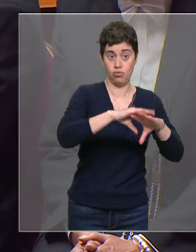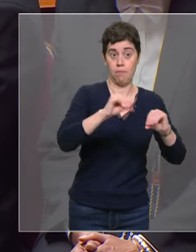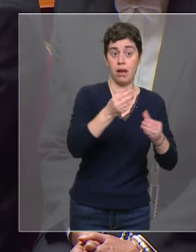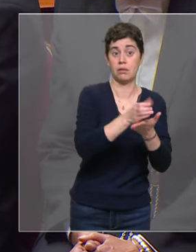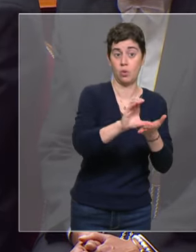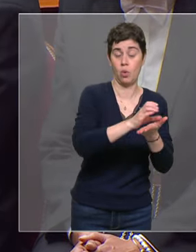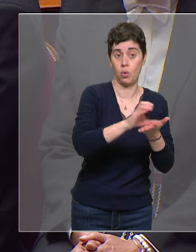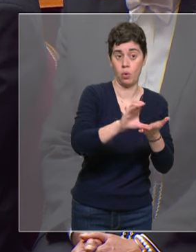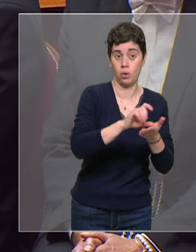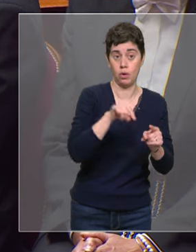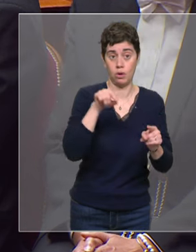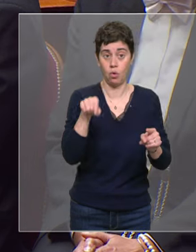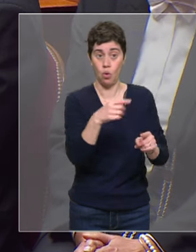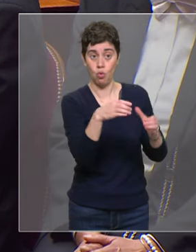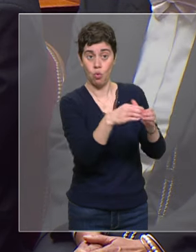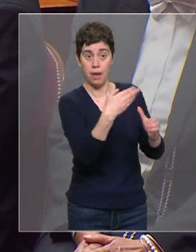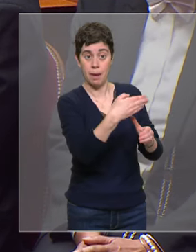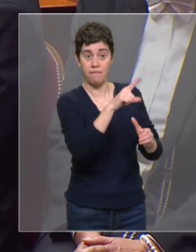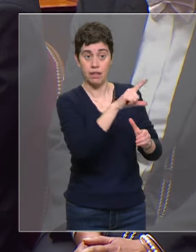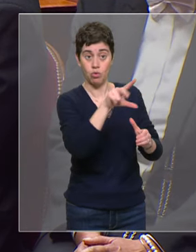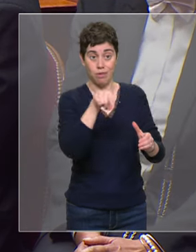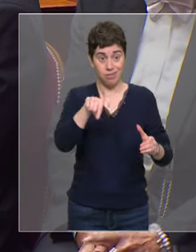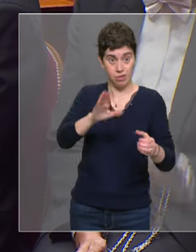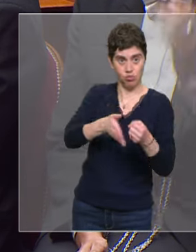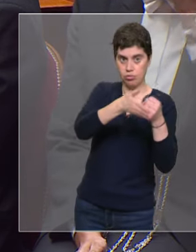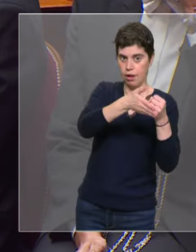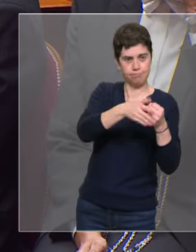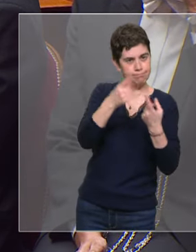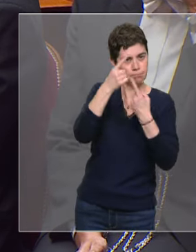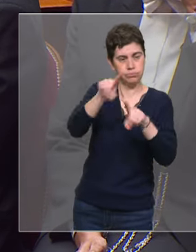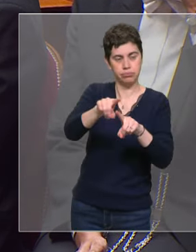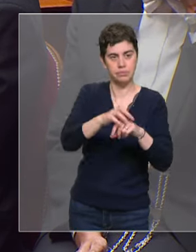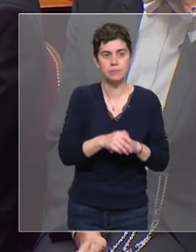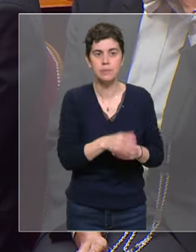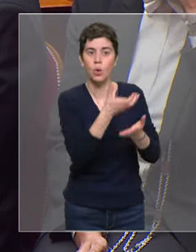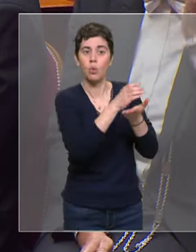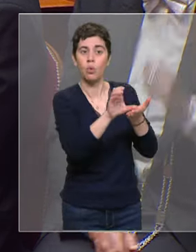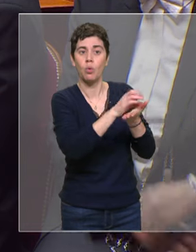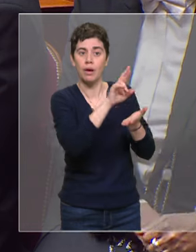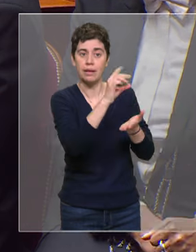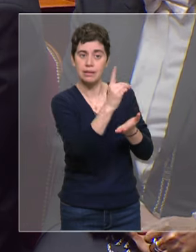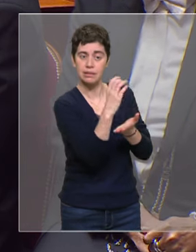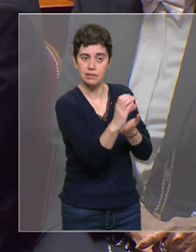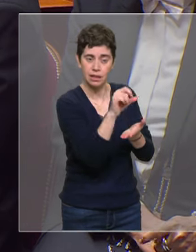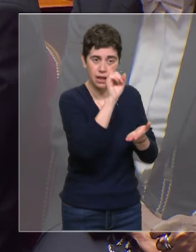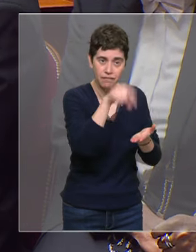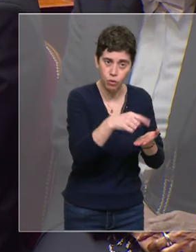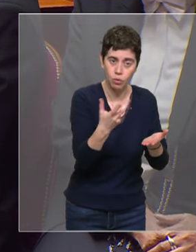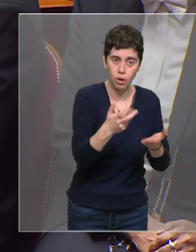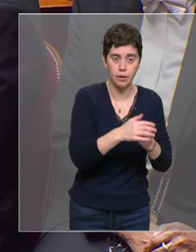leur soutien au M23. Par ailleurs, la RDC doit travailler au